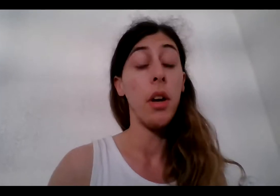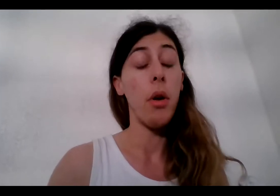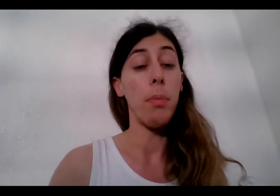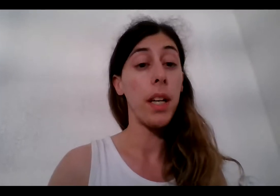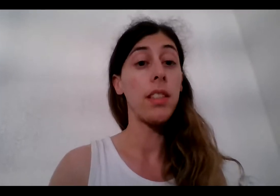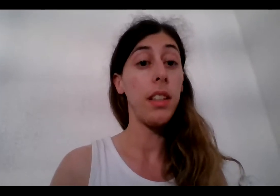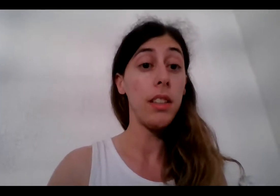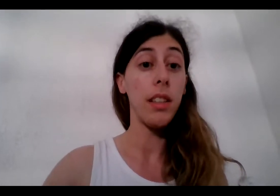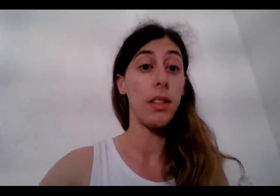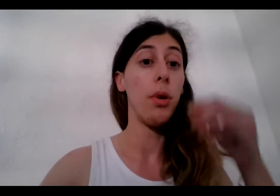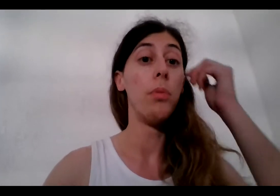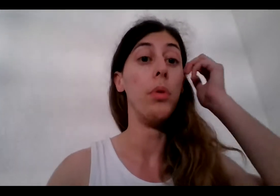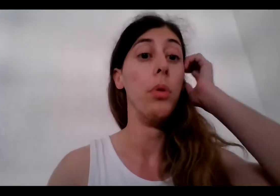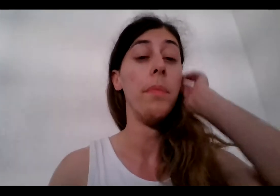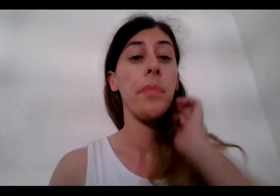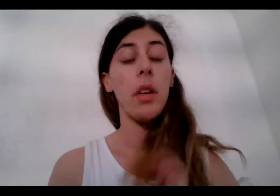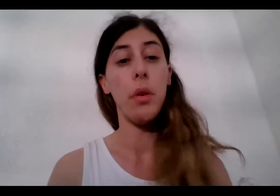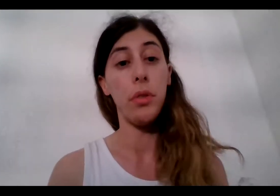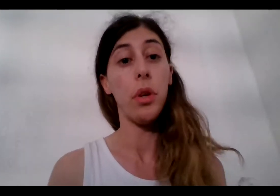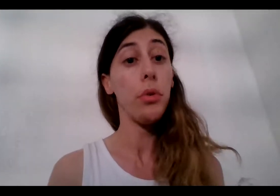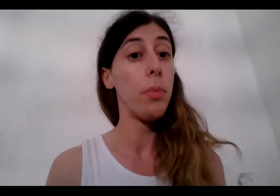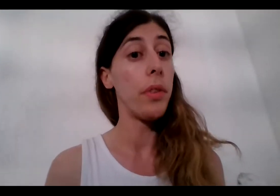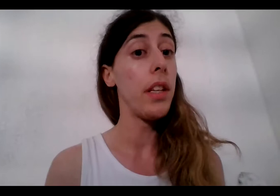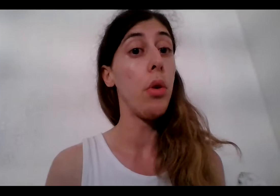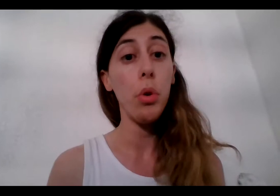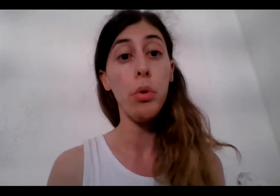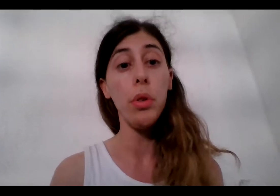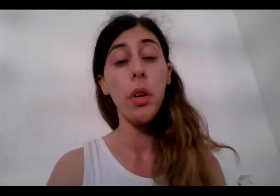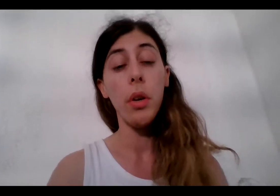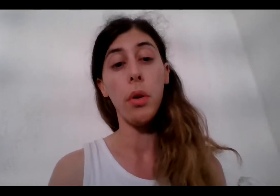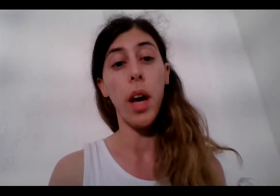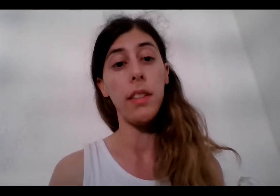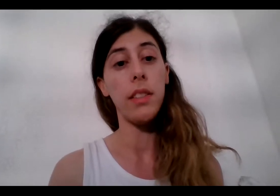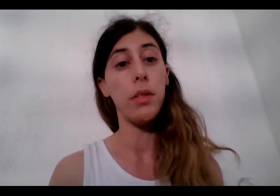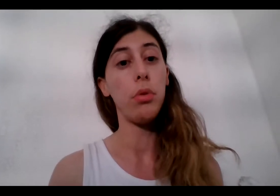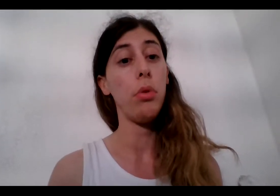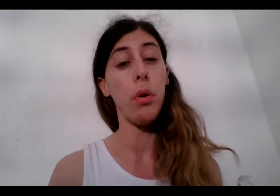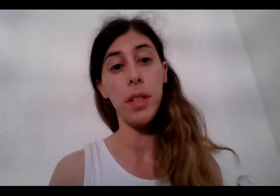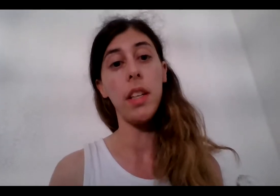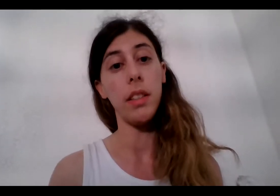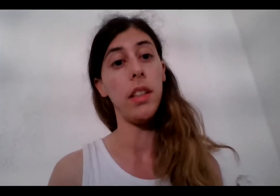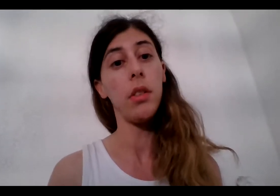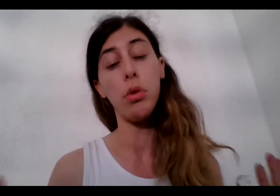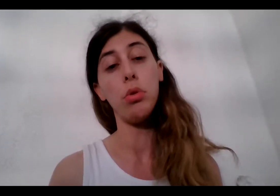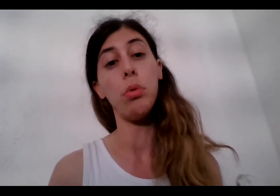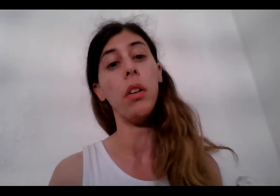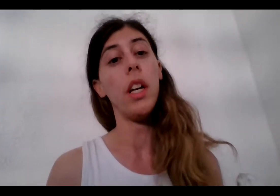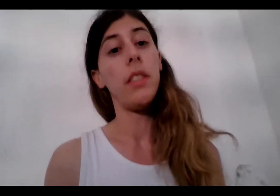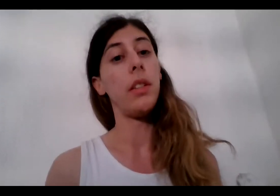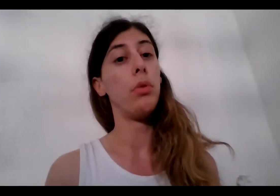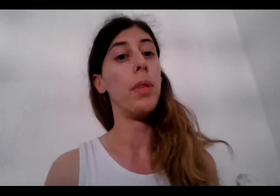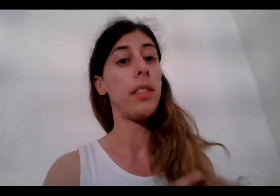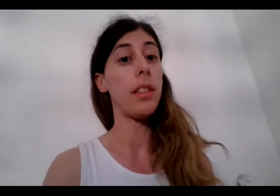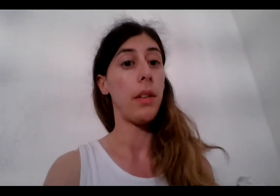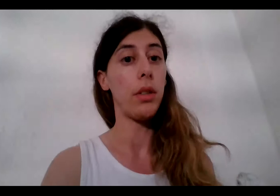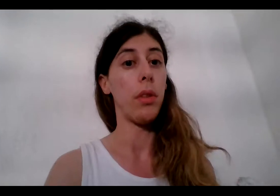généraliste prescrit des traitements hormonaux sans demander aucune attestation psychiatrique que ce soit.